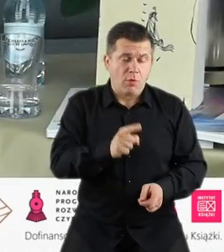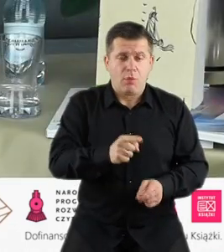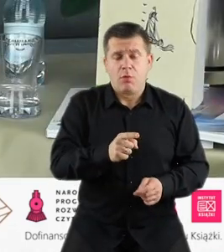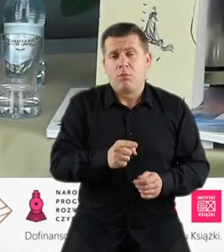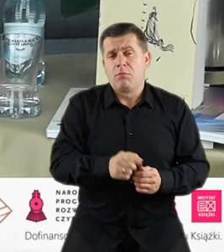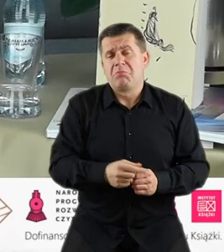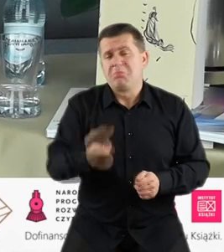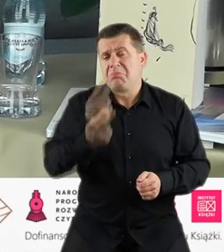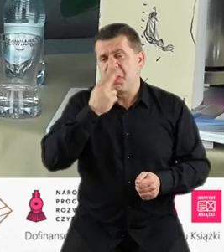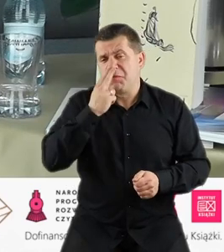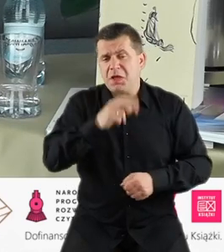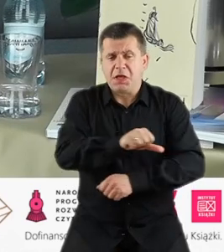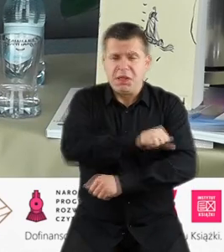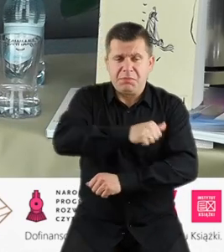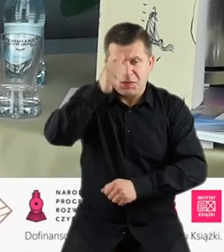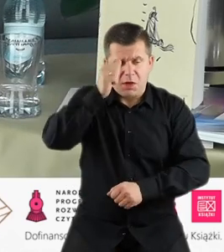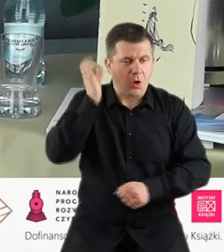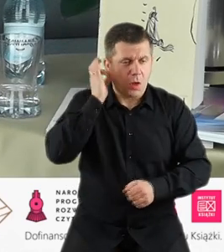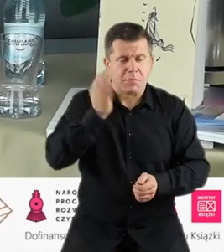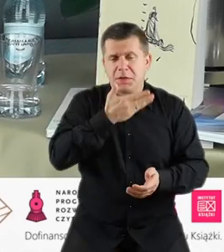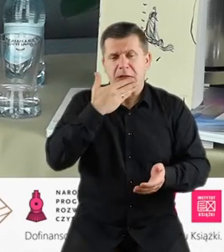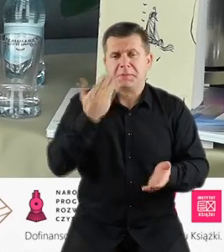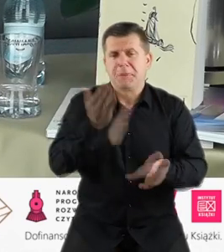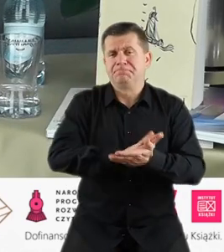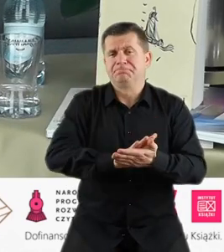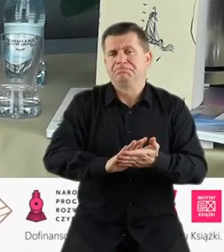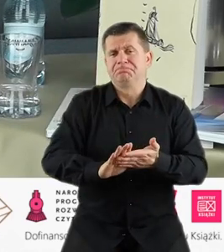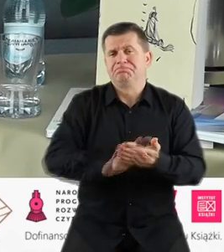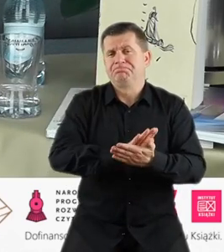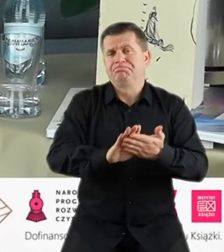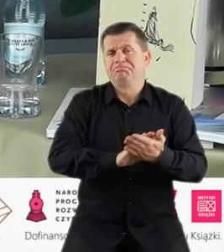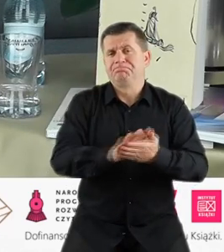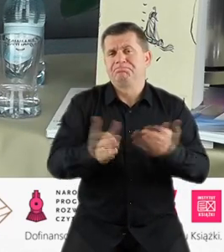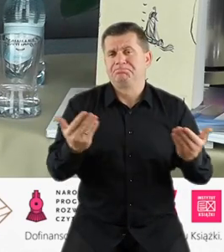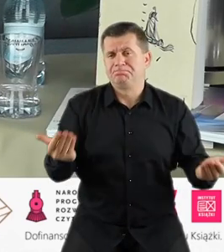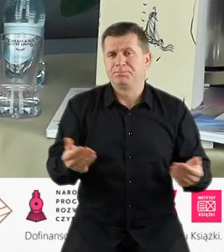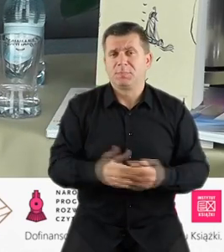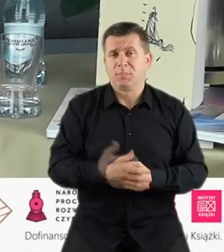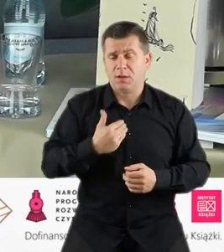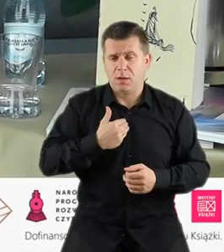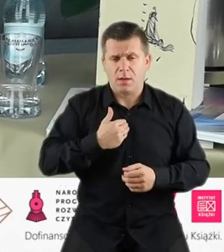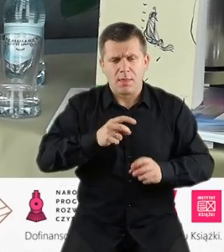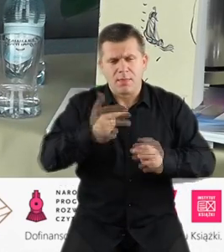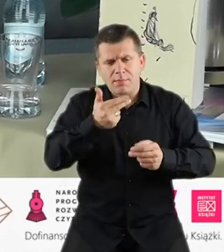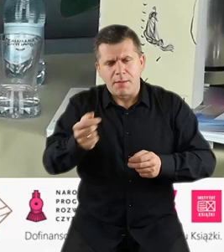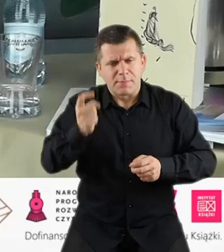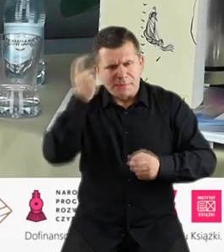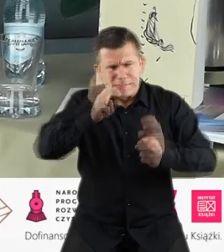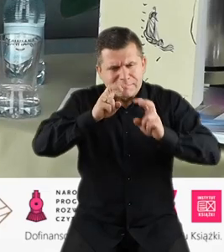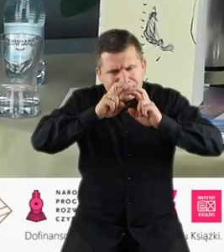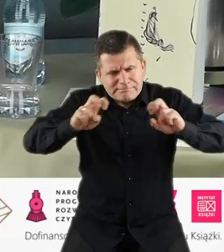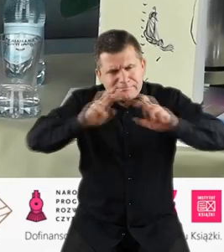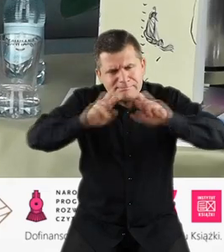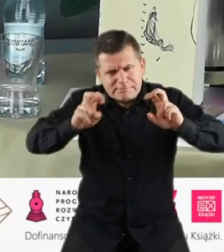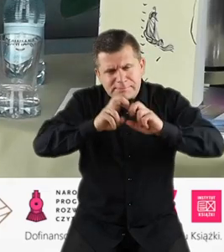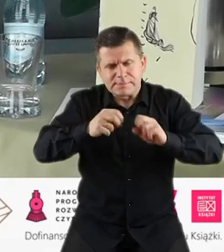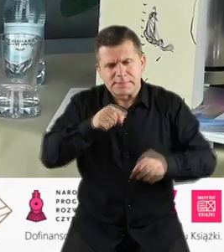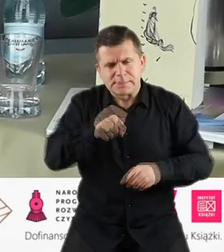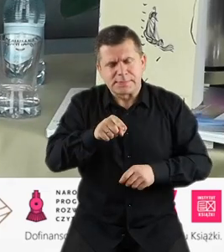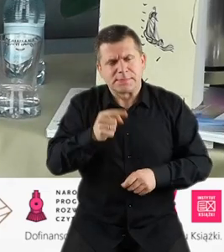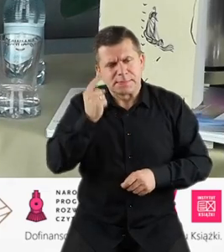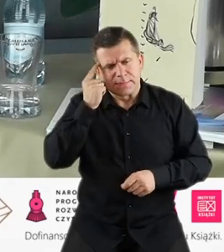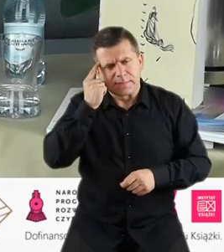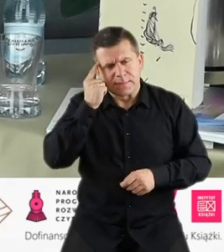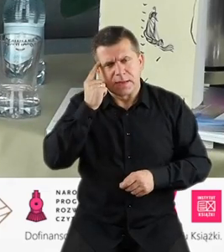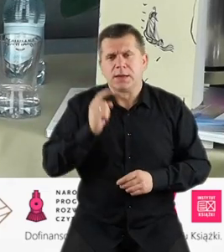nie uwidoczniono ich imion i nazwisk na nagrobkach. No i okazuje się, jak zaczęłam drążyć temat, dotarłam właśnie,